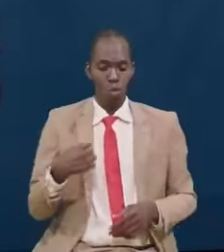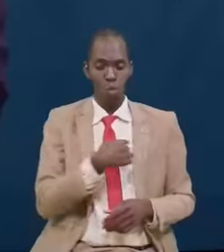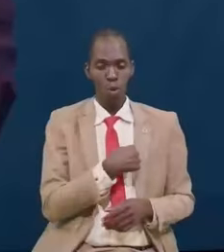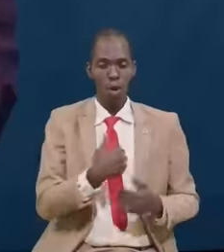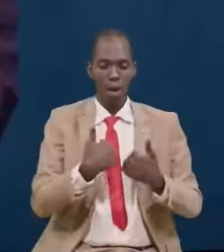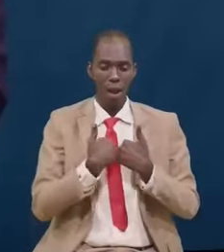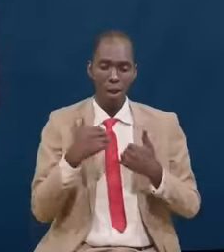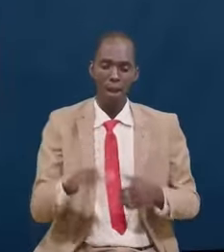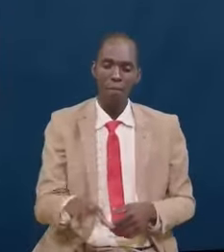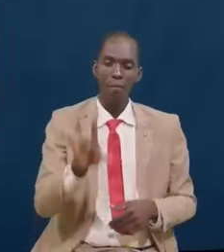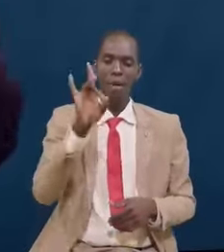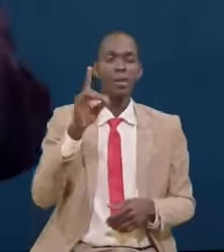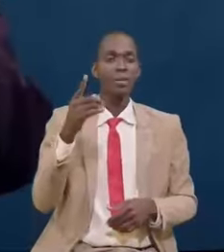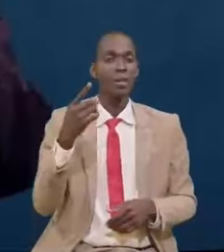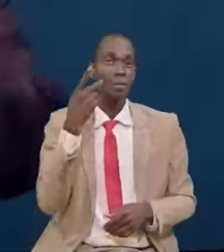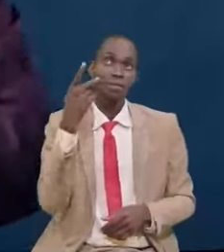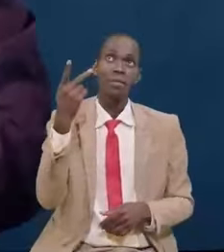Nous avons trouvé le Messie.